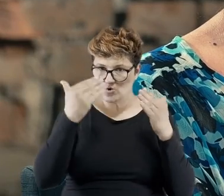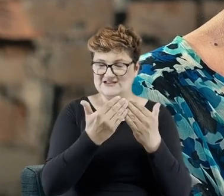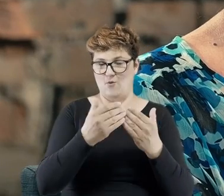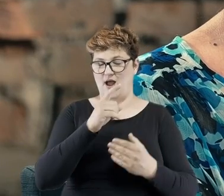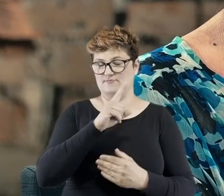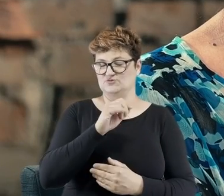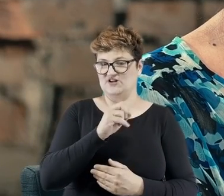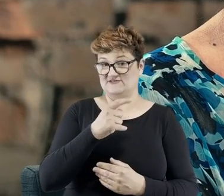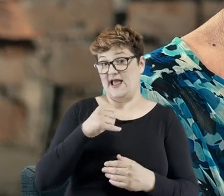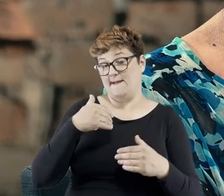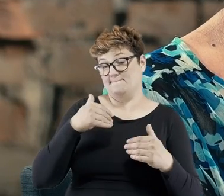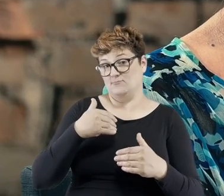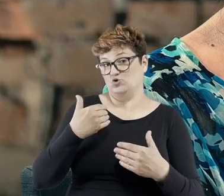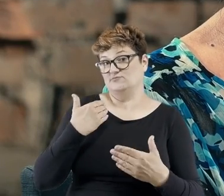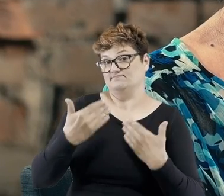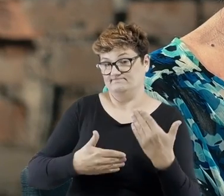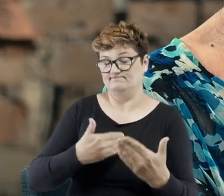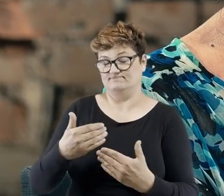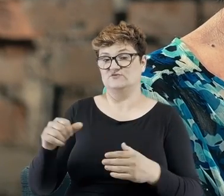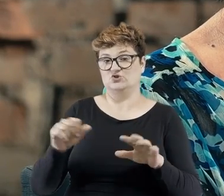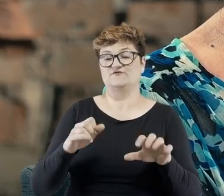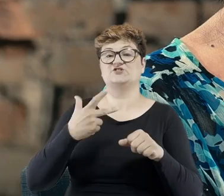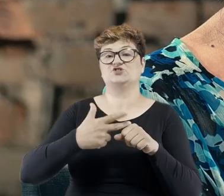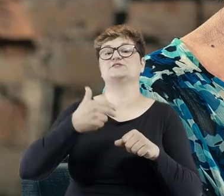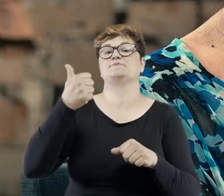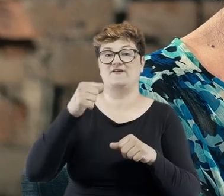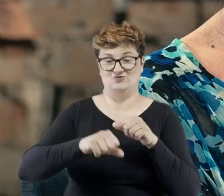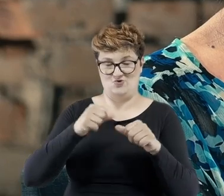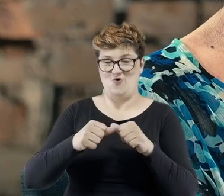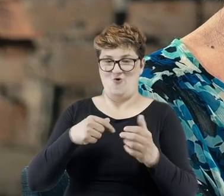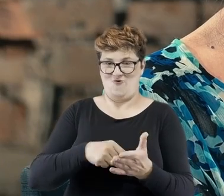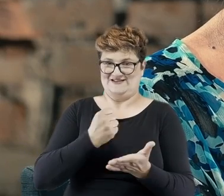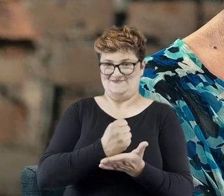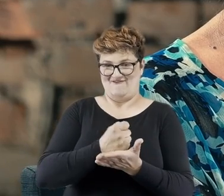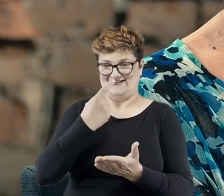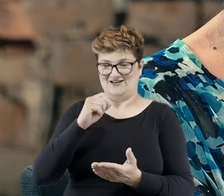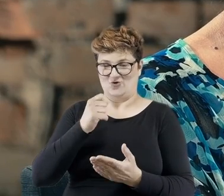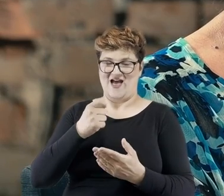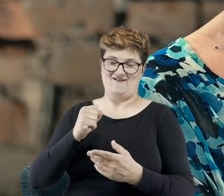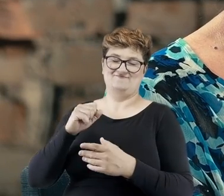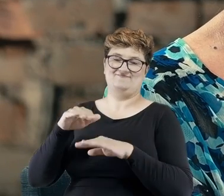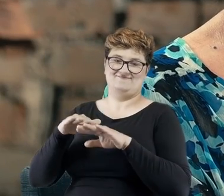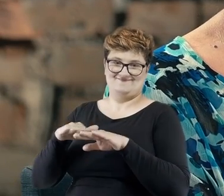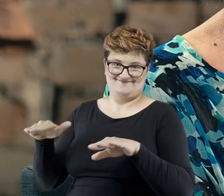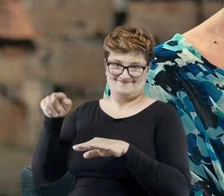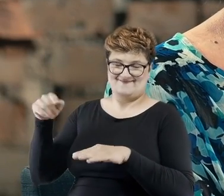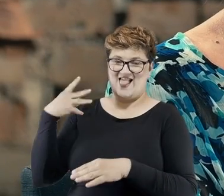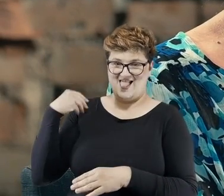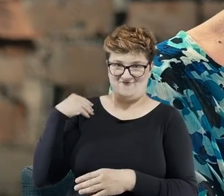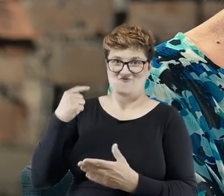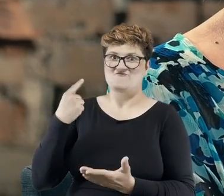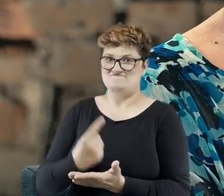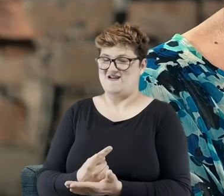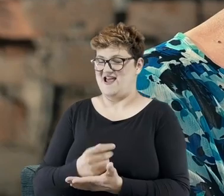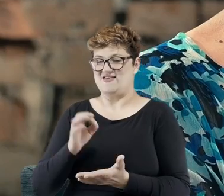być może przyczyniła się też do tego, że w 1931 roku Sawa Dantona pojawiła się na deskach właśnie teatru we Lwowie. Na